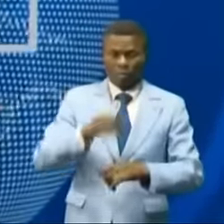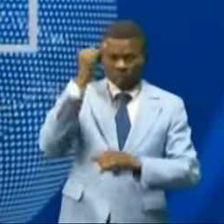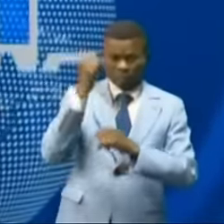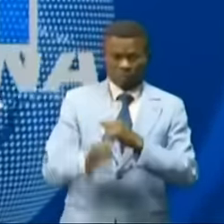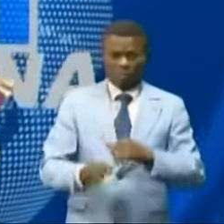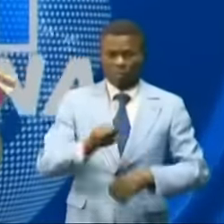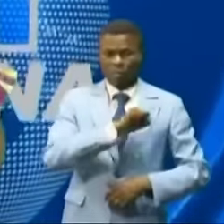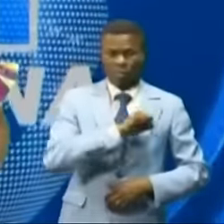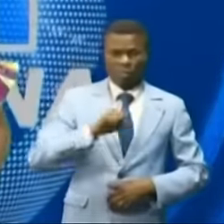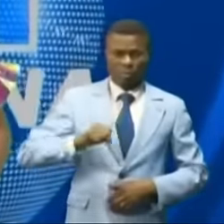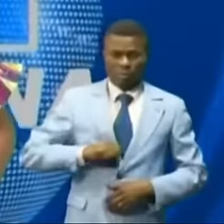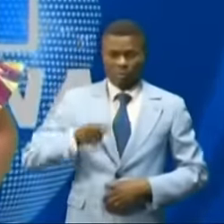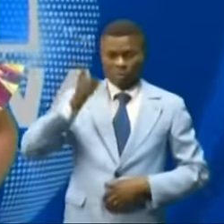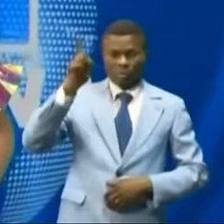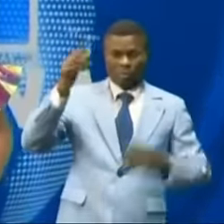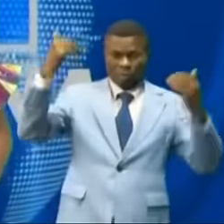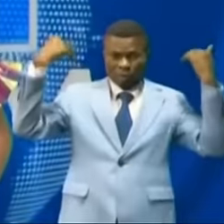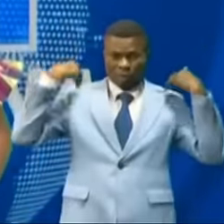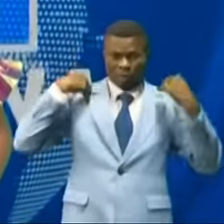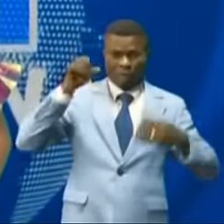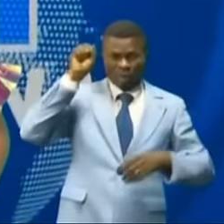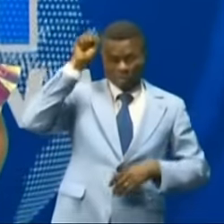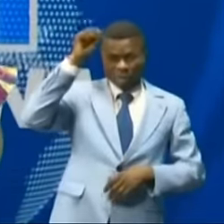du Sénat à la tête Jean-Michel